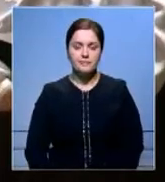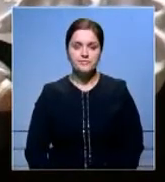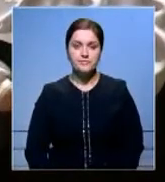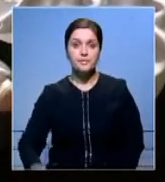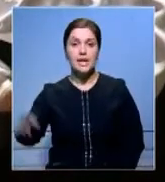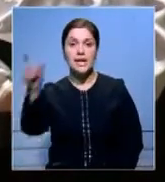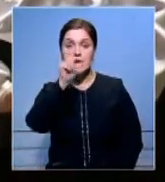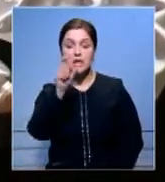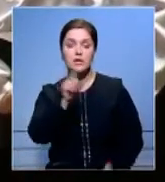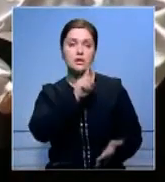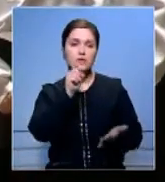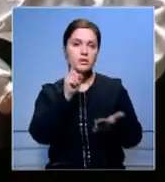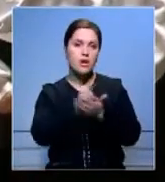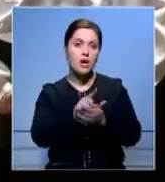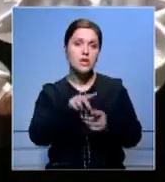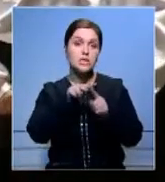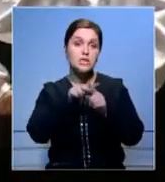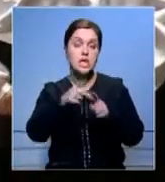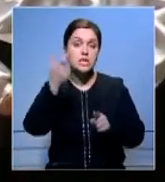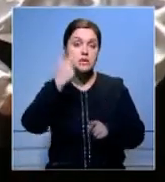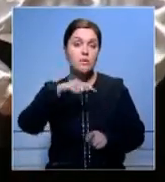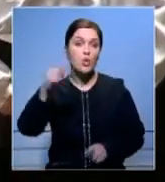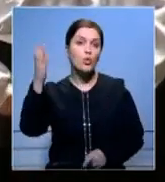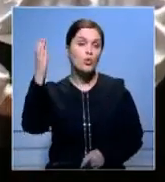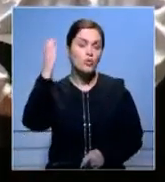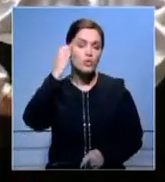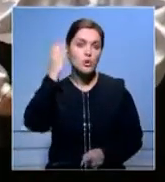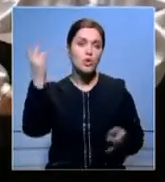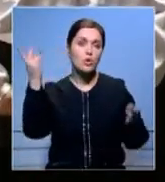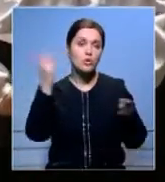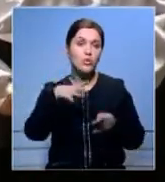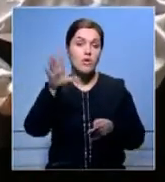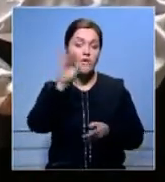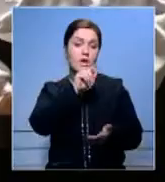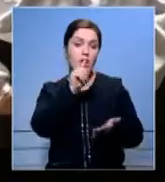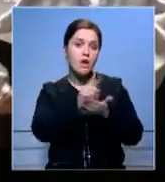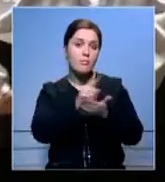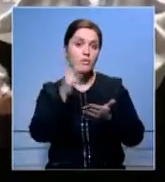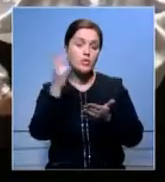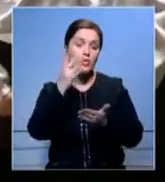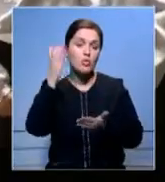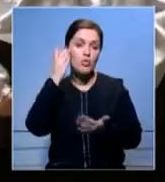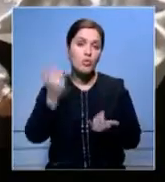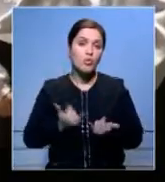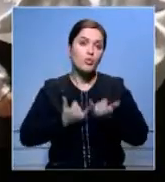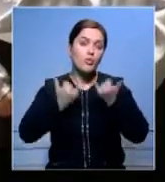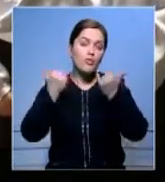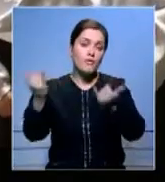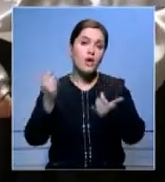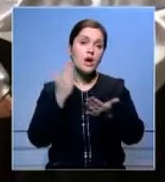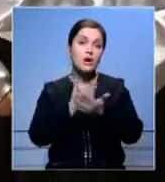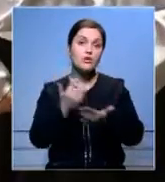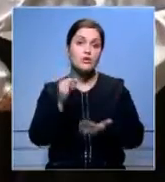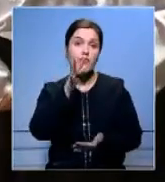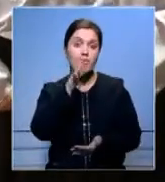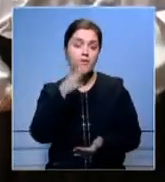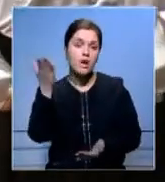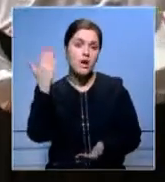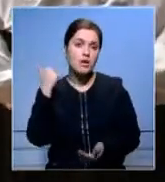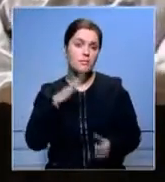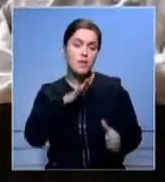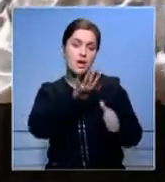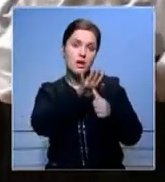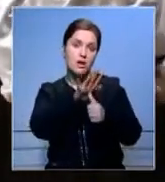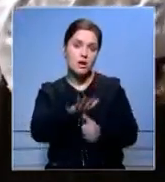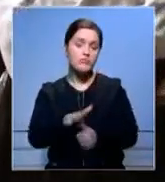Италия должна заставить себя услышать решительно, но любезно и со всей вежливостью. Должна дать понять, что время, когда кто-то извне мог